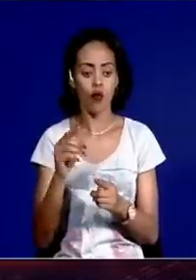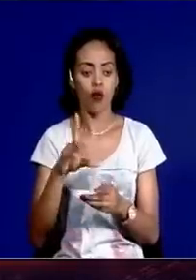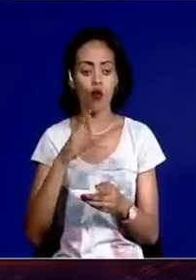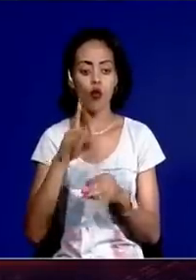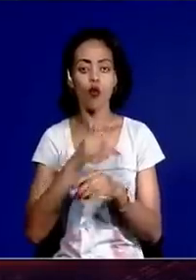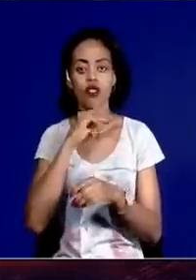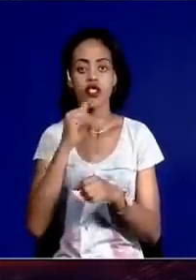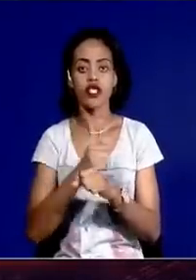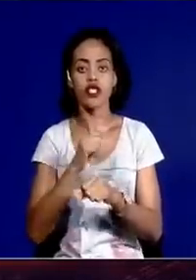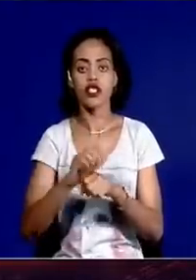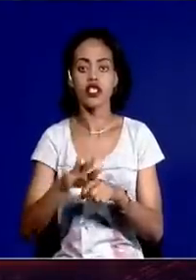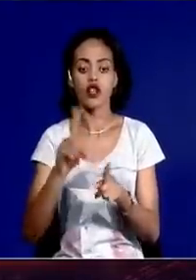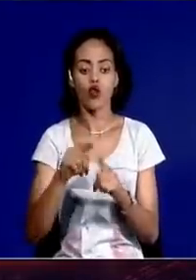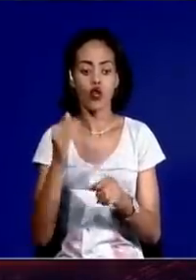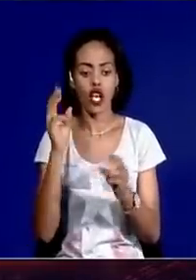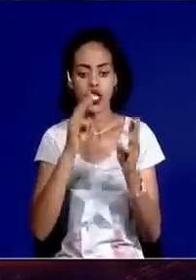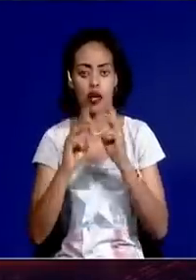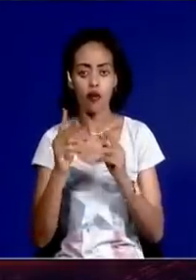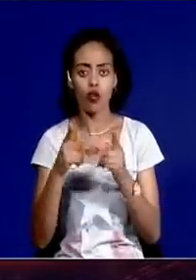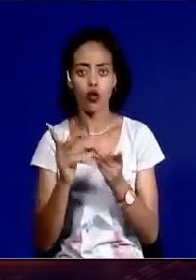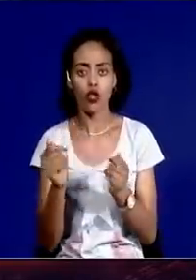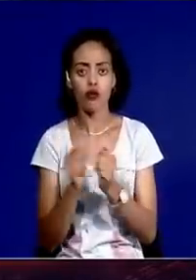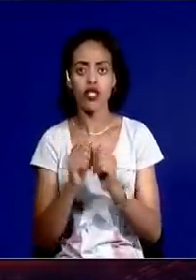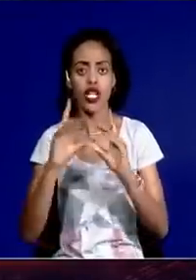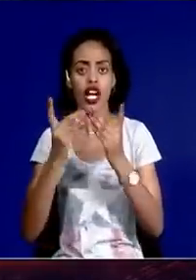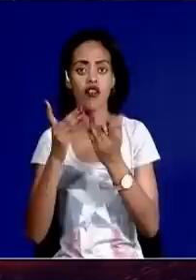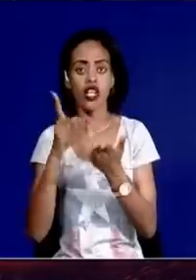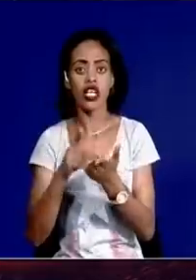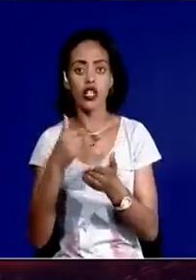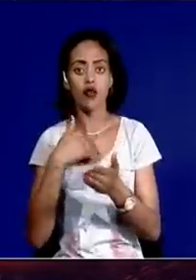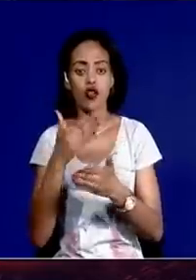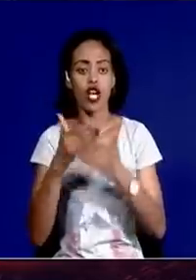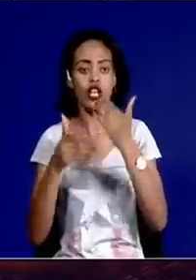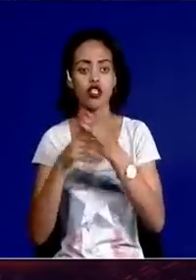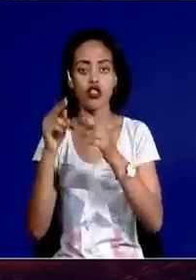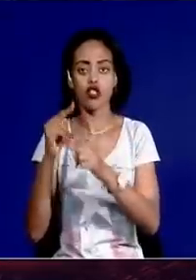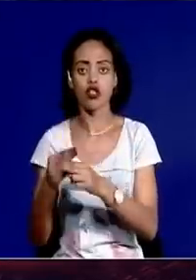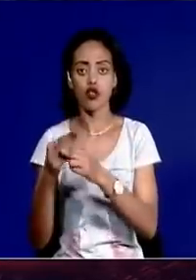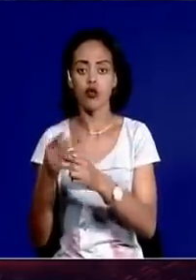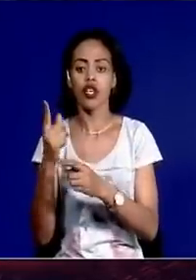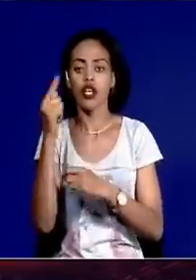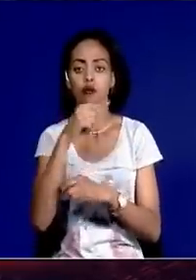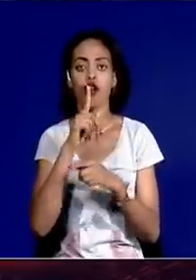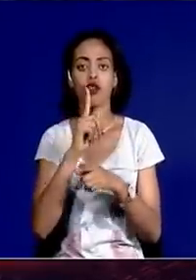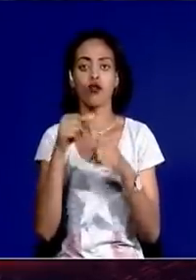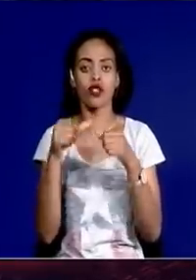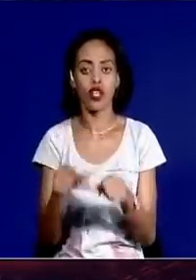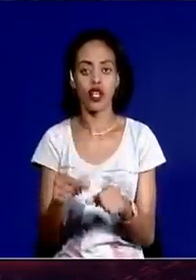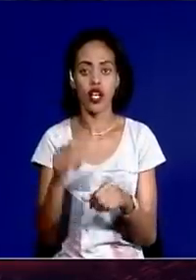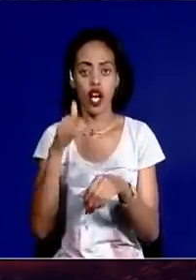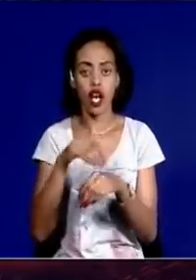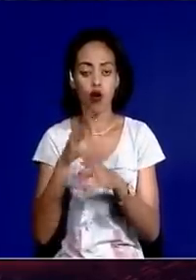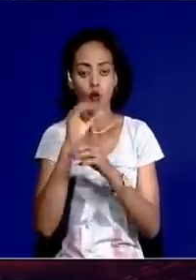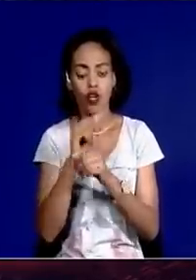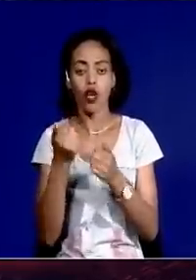ብጣዕሚ ኣፀጋሚ ቦታ ተኮይኑ ድማ ምስተፍቲ ክፍለ ከተማ ዘሎ ናይ ህንፃ ሹም ነንደይ መዓልቲ እዩ ኣብ ወኮይ ድዩ ኣብ